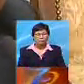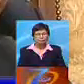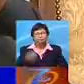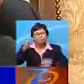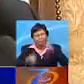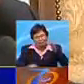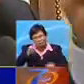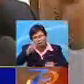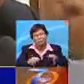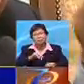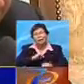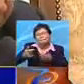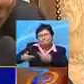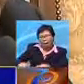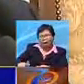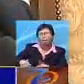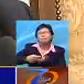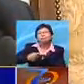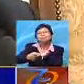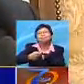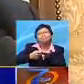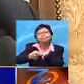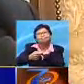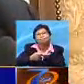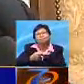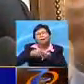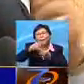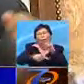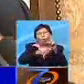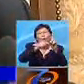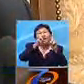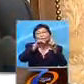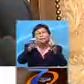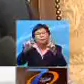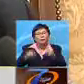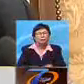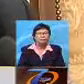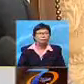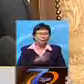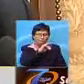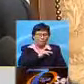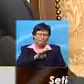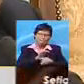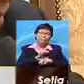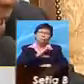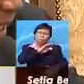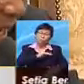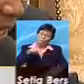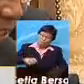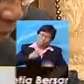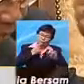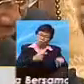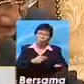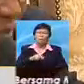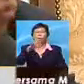Kalau sekiranya saya benarkan perbahasan, maka menteri terpaksa menjawab. Alil yang bermat yang